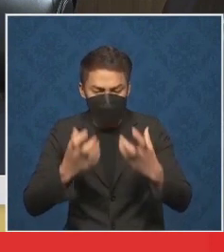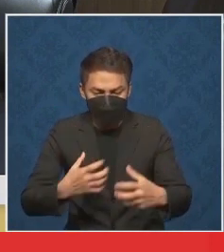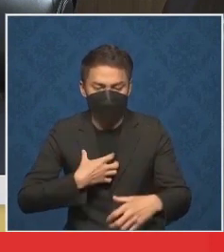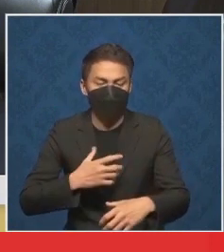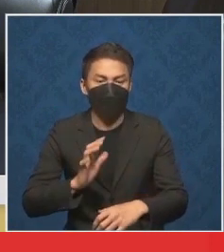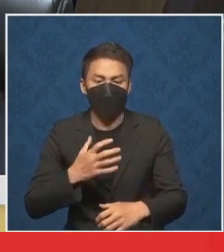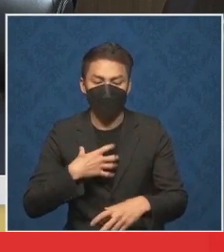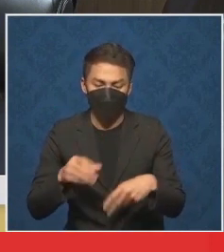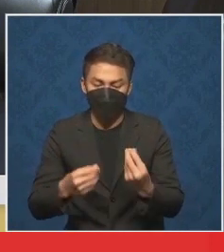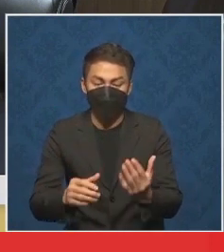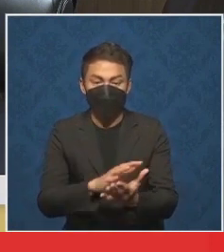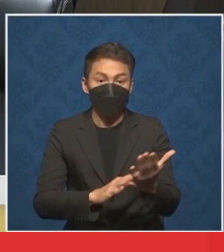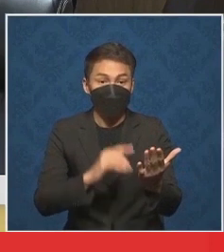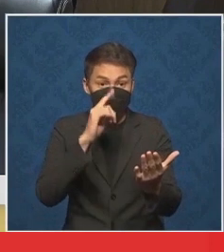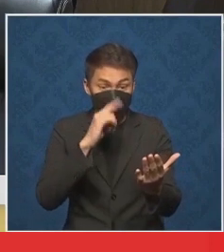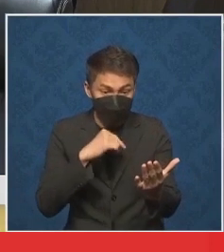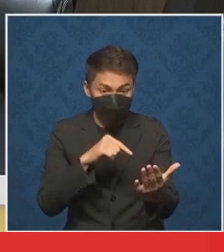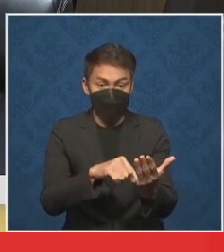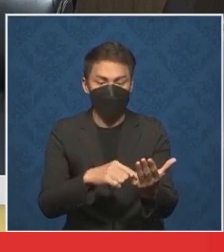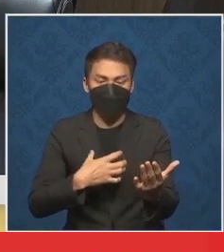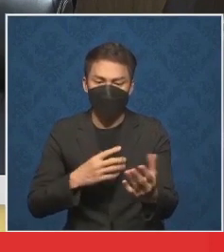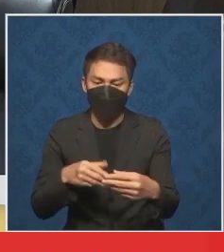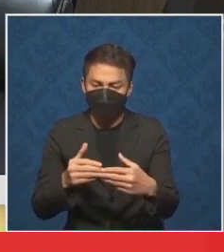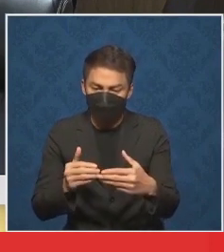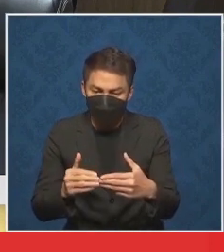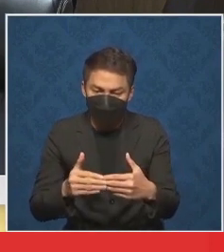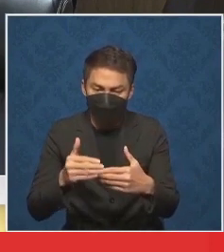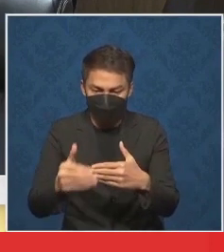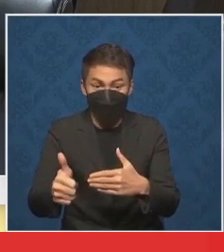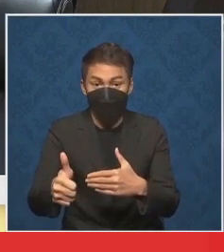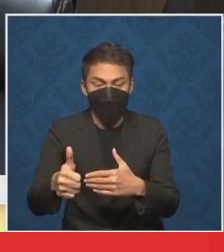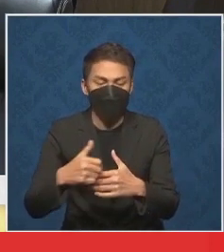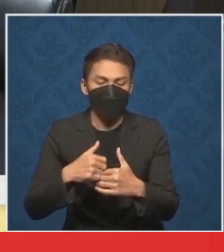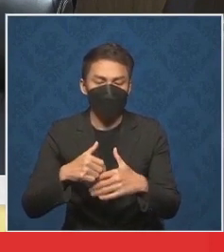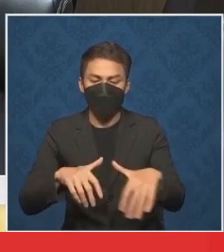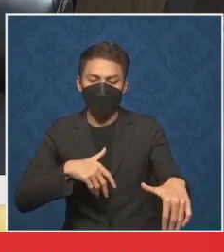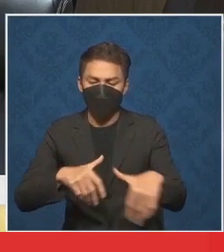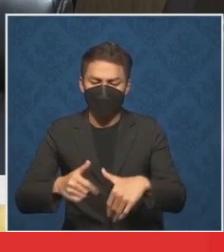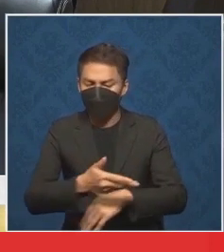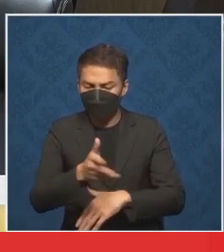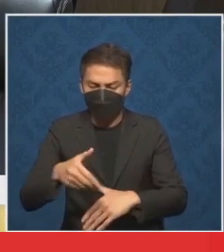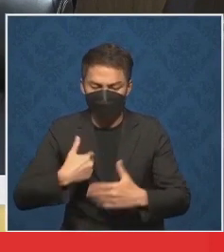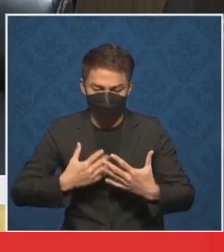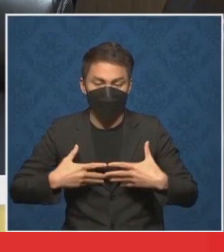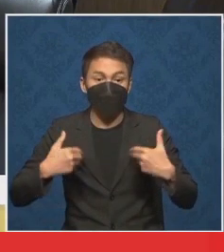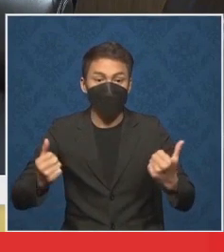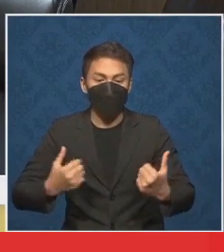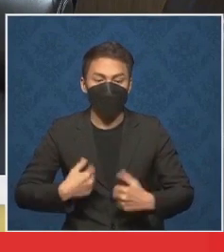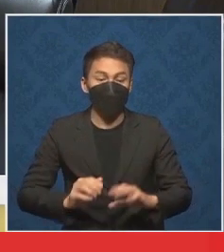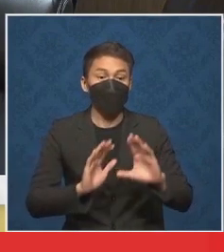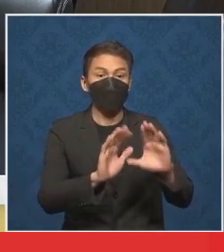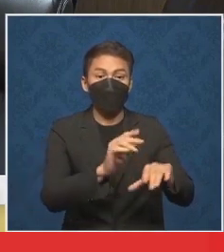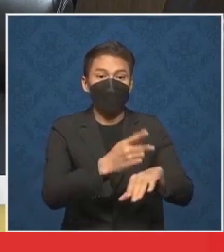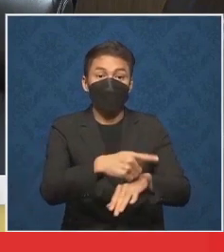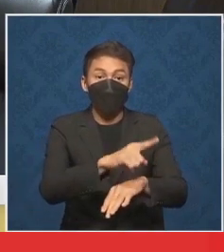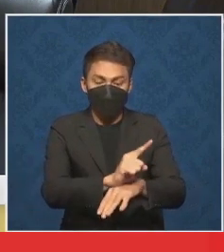ศไทยเป็นประเทศที่ไปได้แล้วก็ประชาชนน่ะมีความสุขนะครับก็ฝากท่านประธานว่า